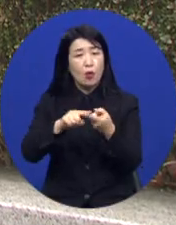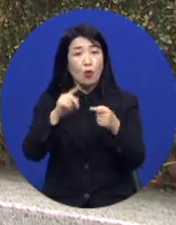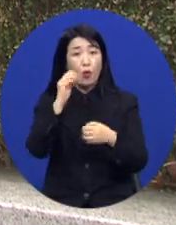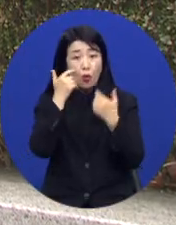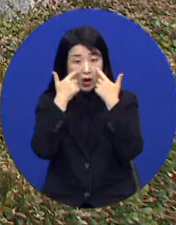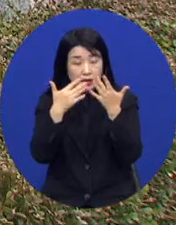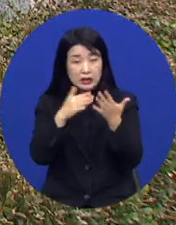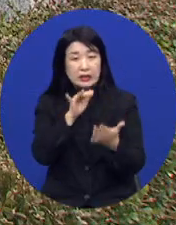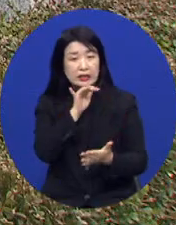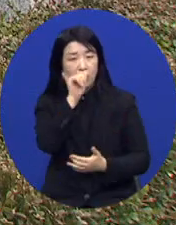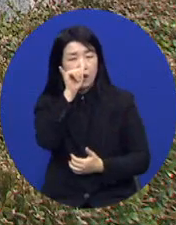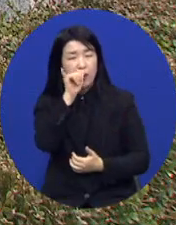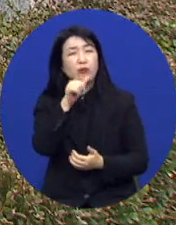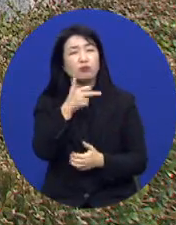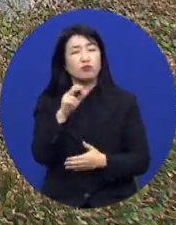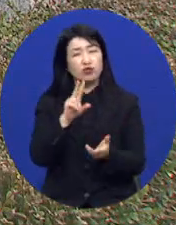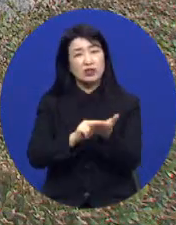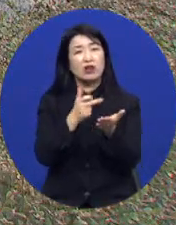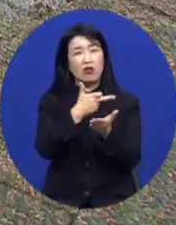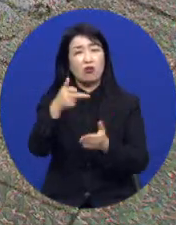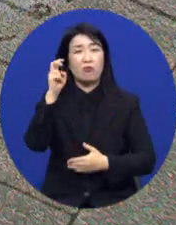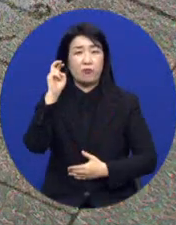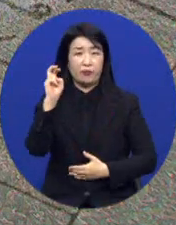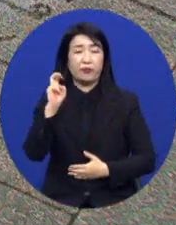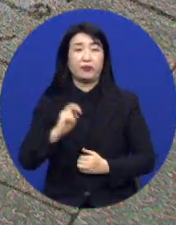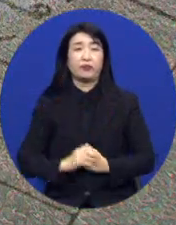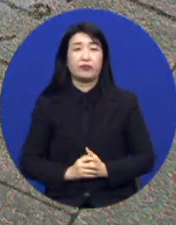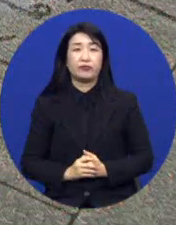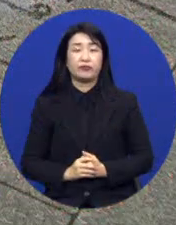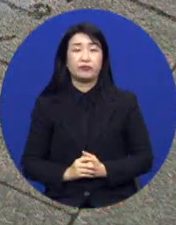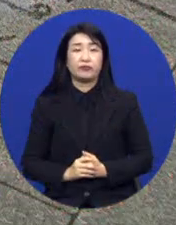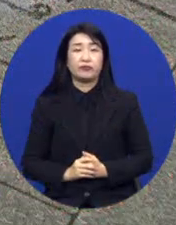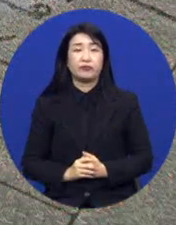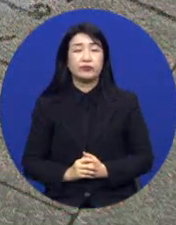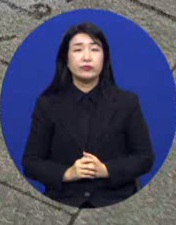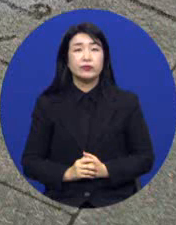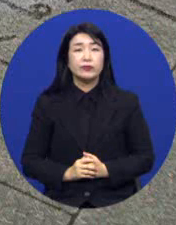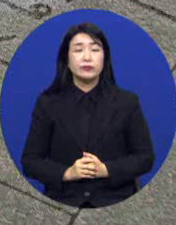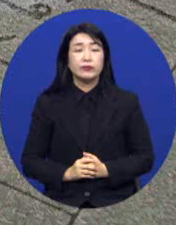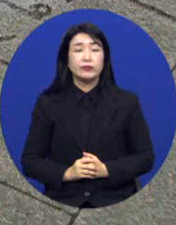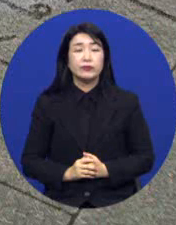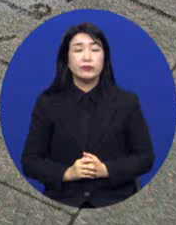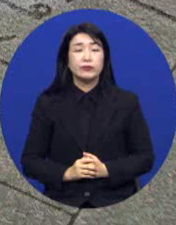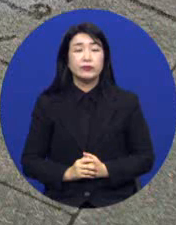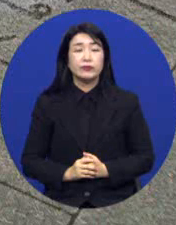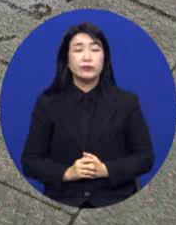경우 적지 않은 파장도 예상됩니다. MBC 뉴스 김찬현입니다.